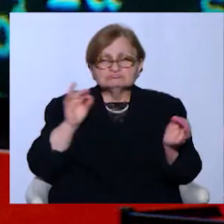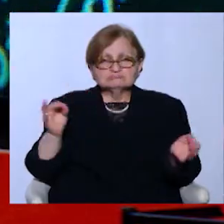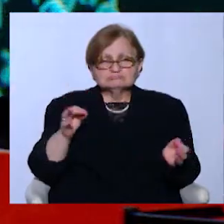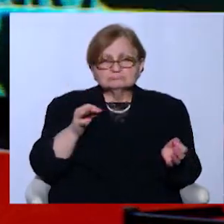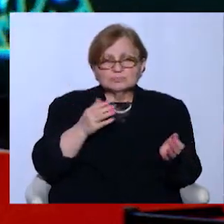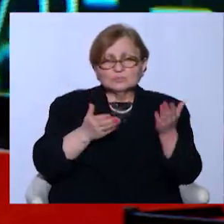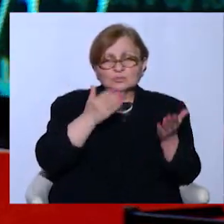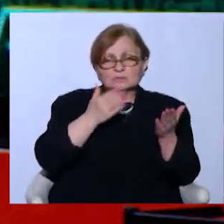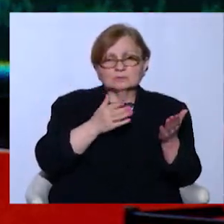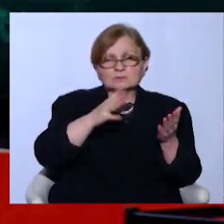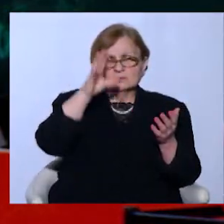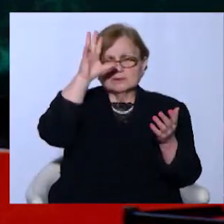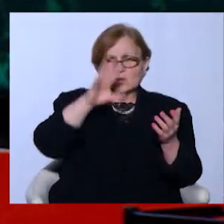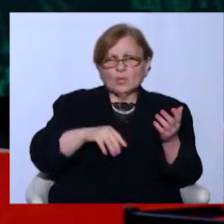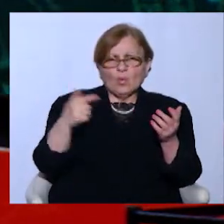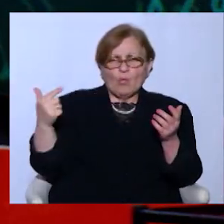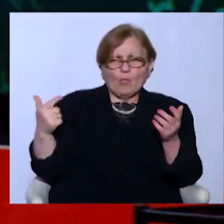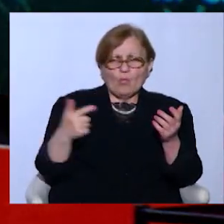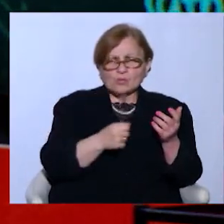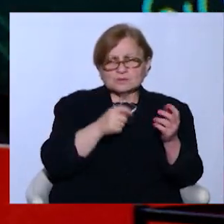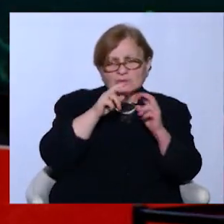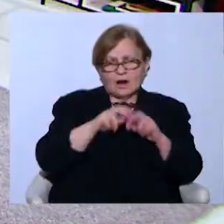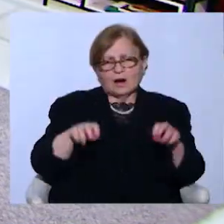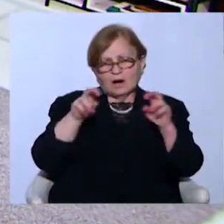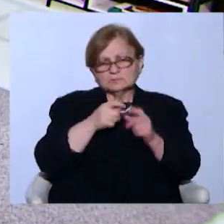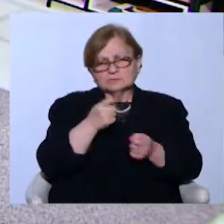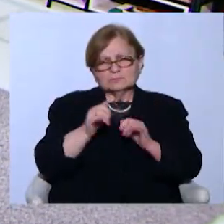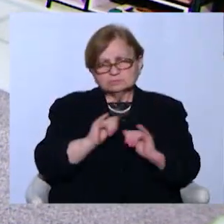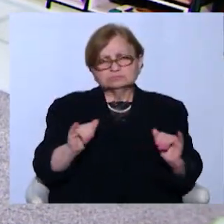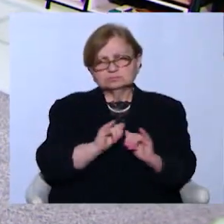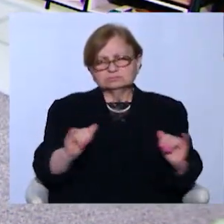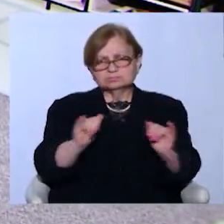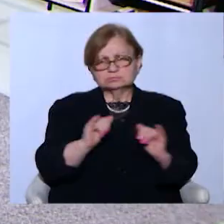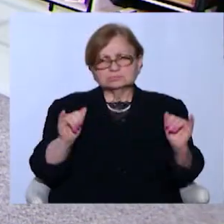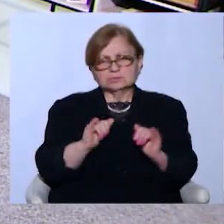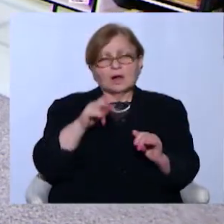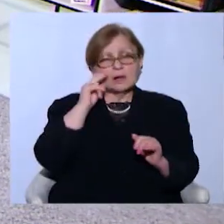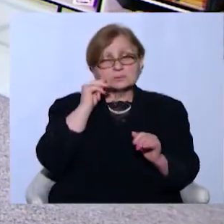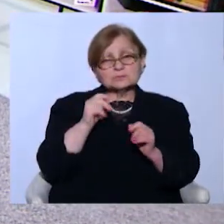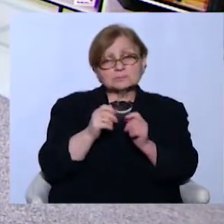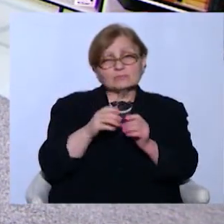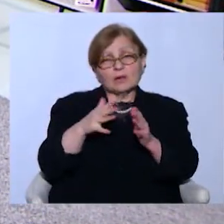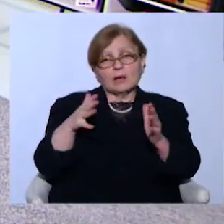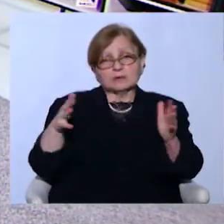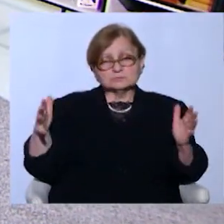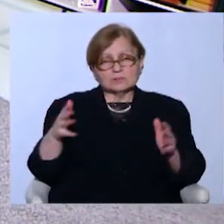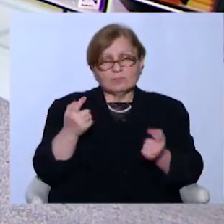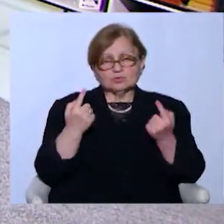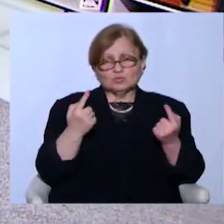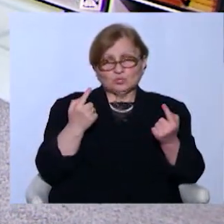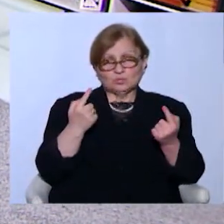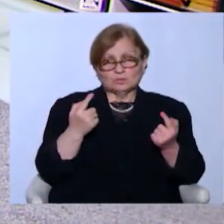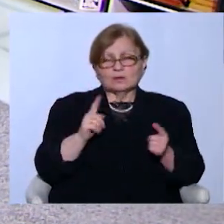ჩვენ მთელი ორკვირიანი კვლევის, თუ ორი კვირი დავტოვოთ ეს ბაქტერია და ზრდას ავსახავთ,